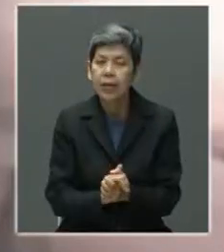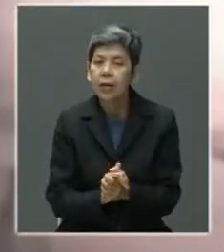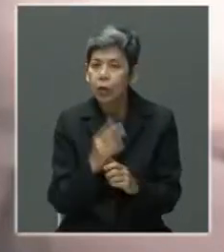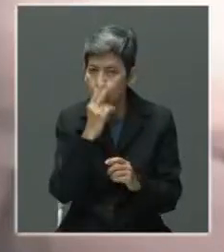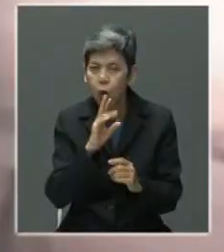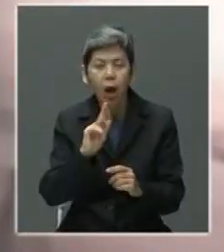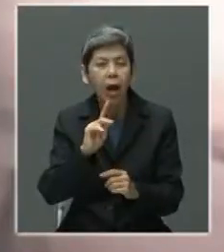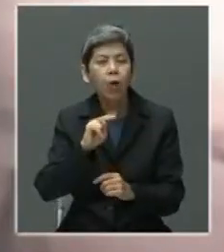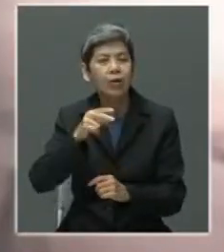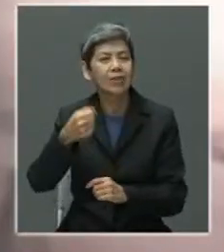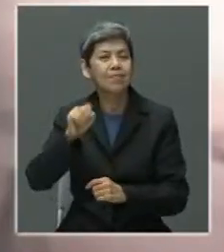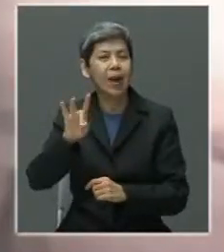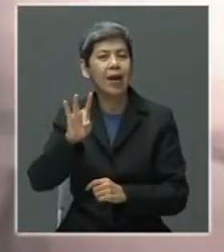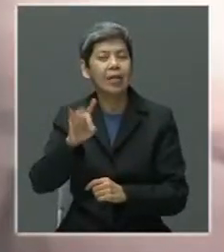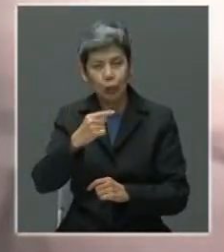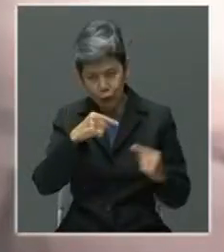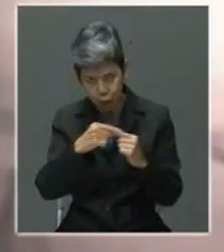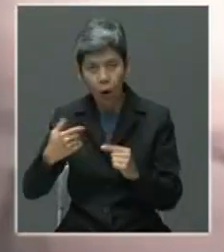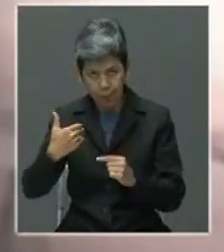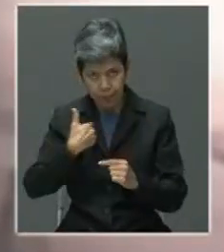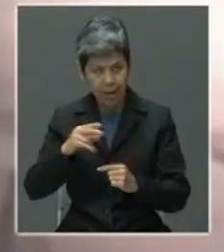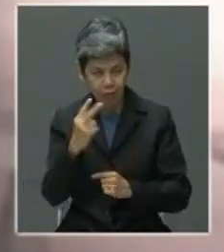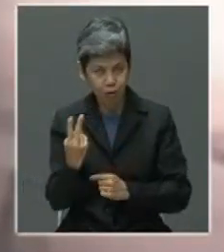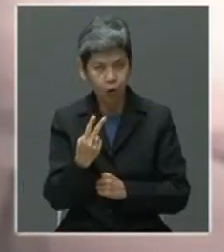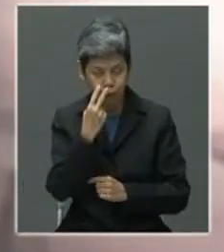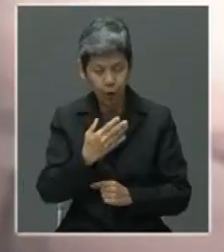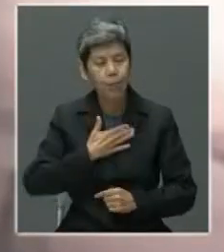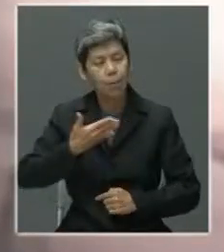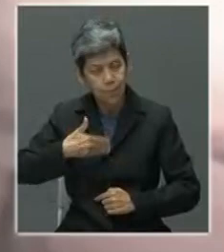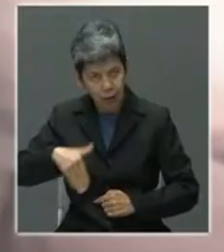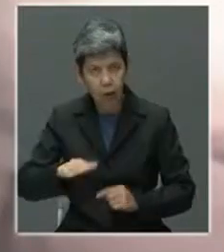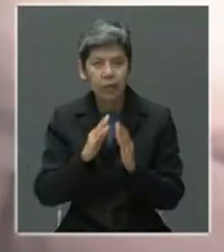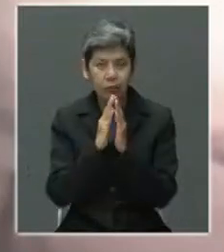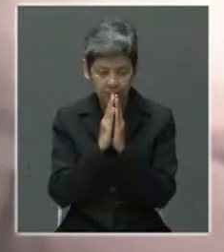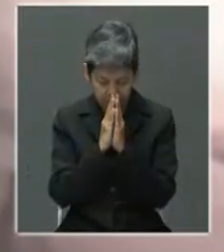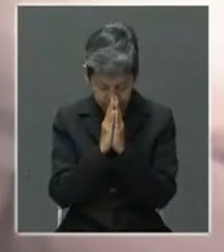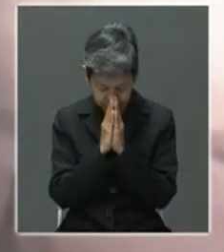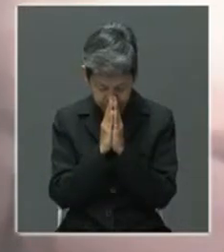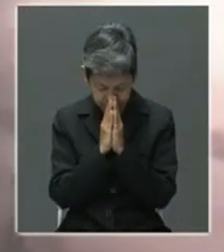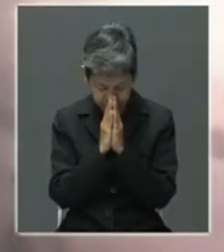าวกับห้องข่าวนิวส์18ครับเดี๋ยวช่วงหน้าชมกันต่อกับคุณนุชแล้วก็คุณเมย์ครับช่วงนี้ผมลาไปก่อนสวัสดีครับ